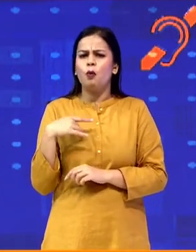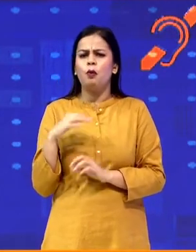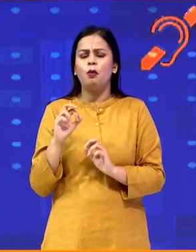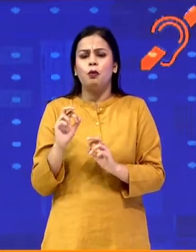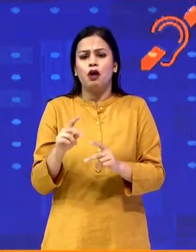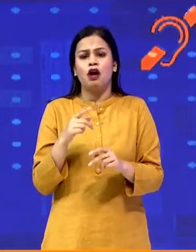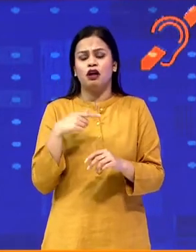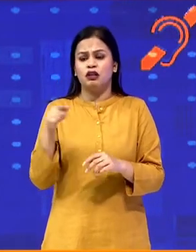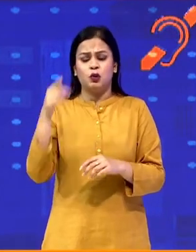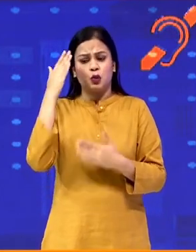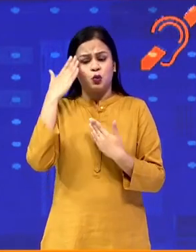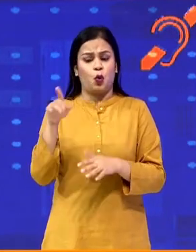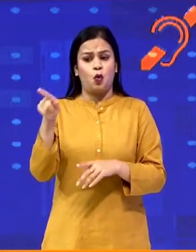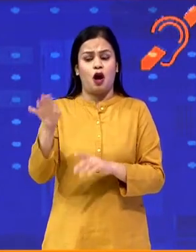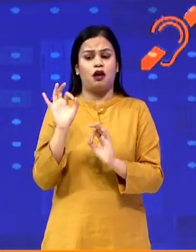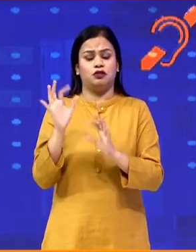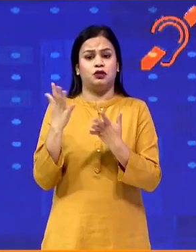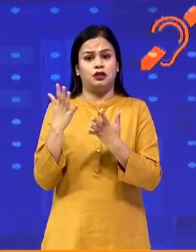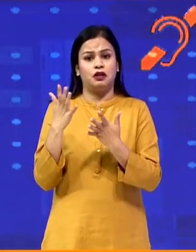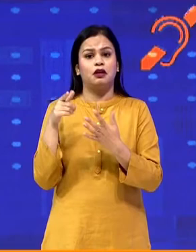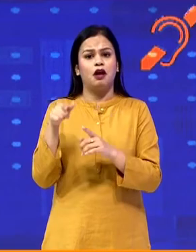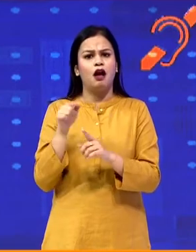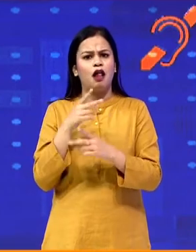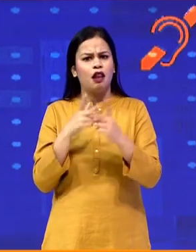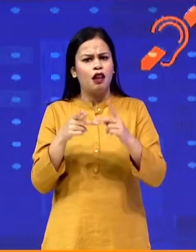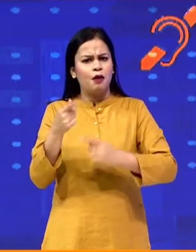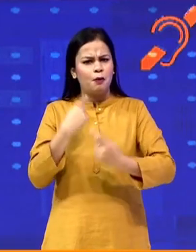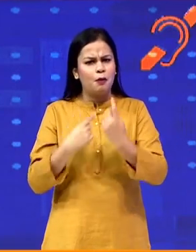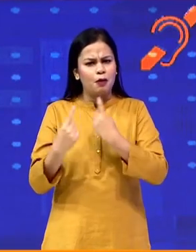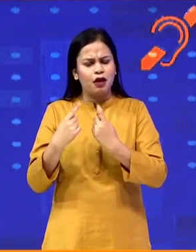अच्छी तरह से नहीं जानते हो तुम जानते हो अच्छी तरह